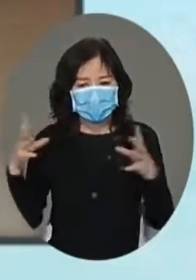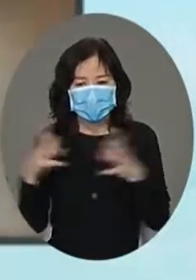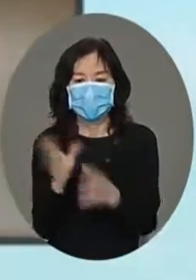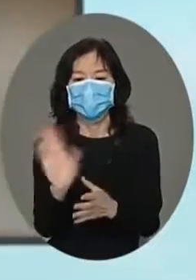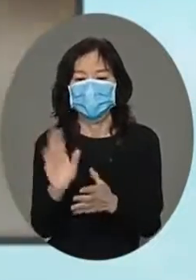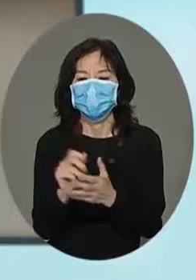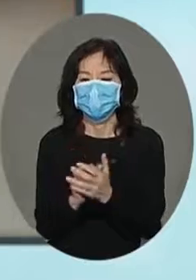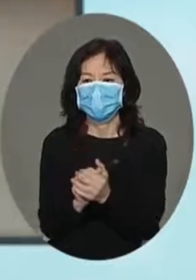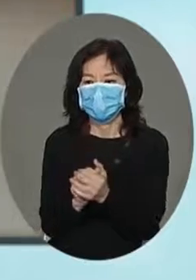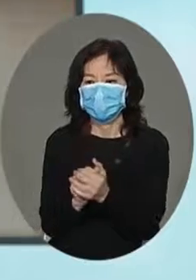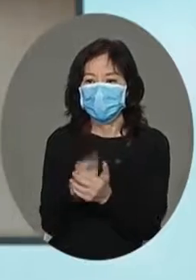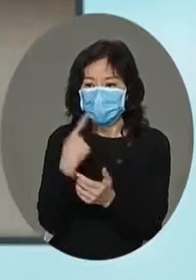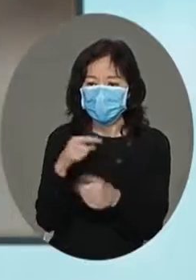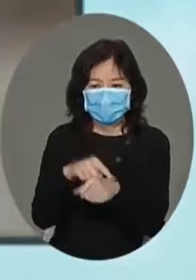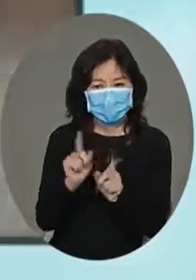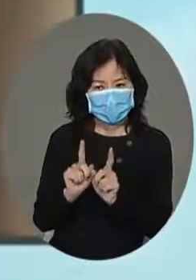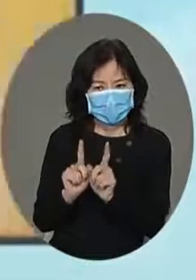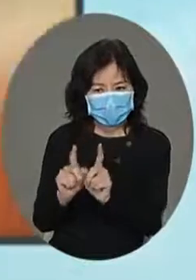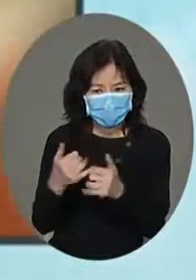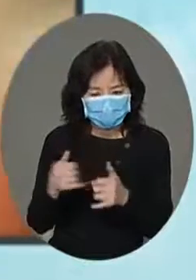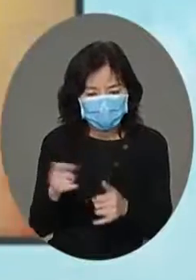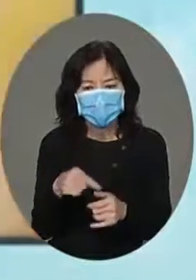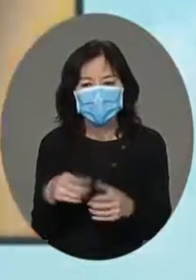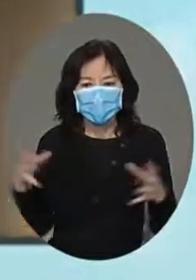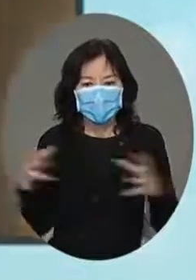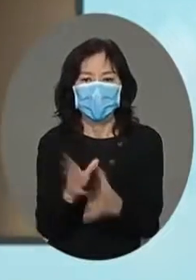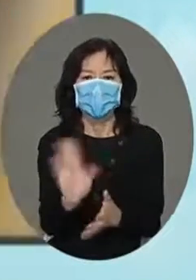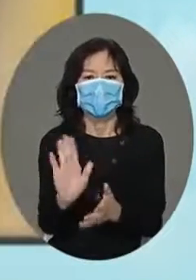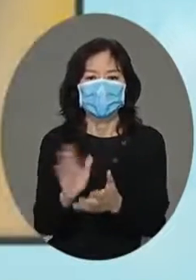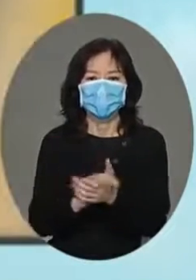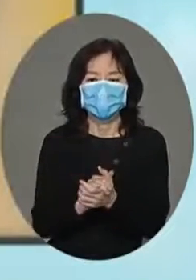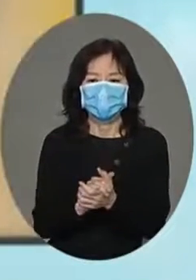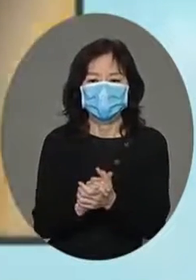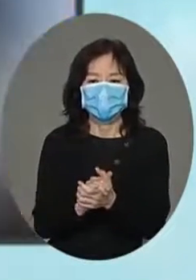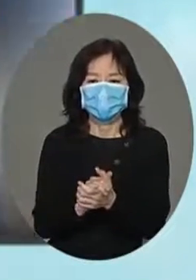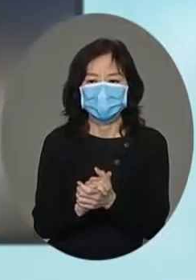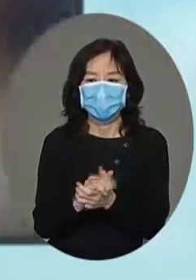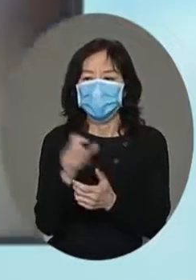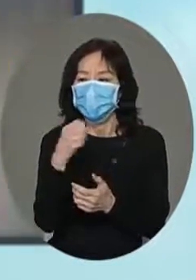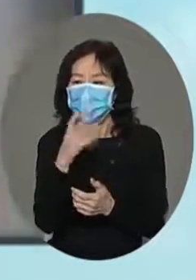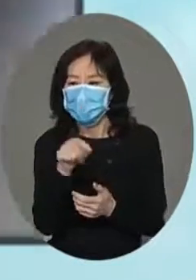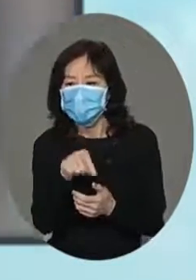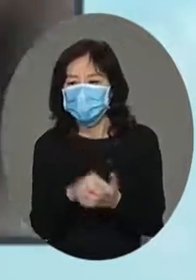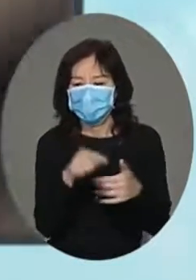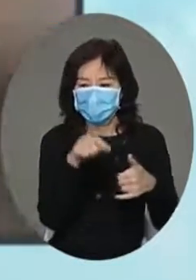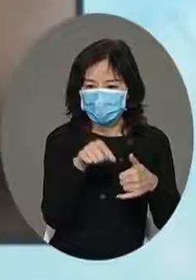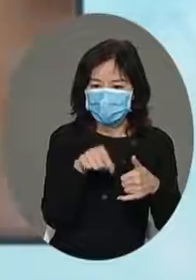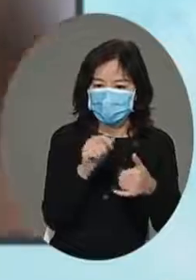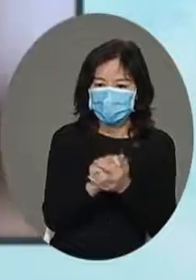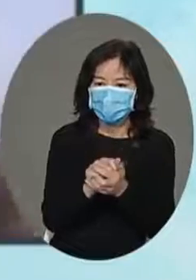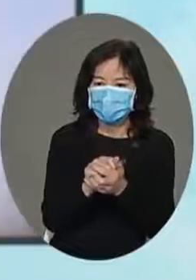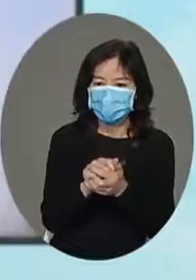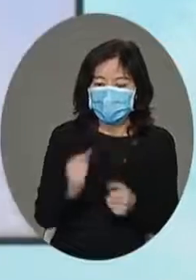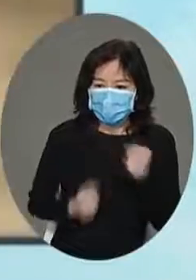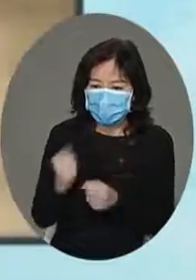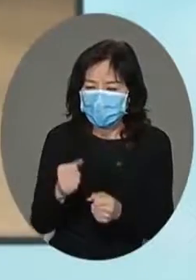離開，只是同時間離開，他們並不是同一夥。又不同意控方描述有被告曾经向前